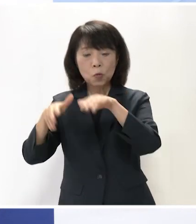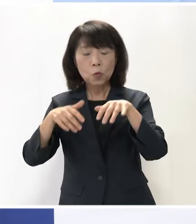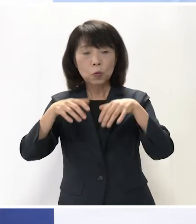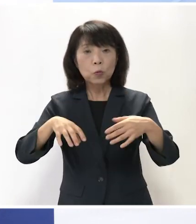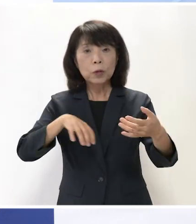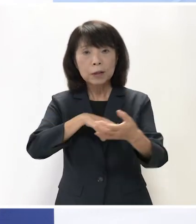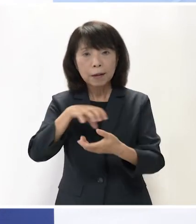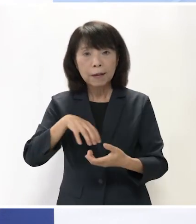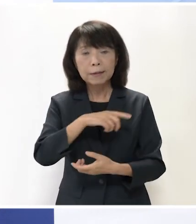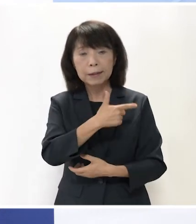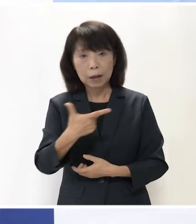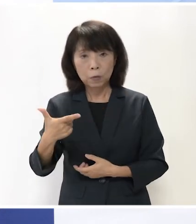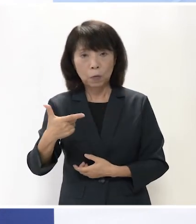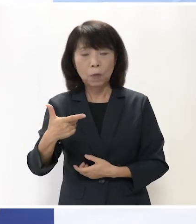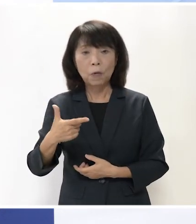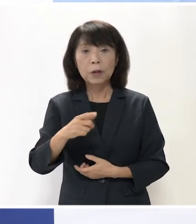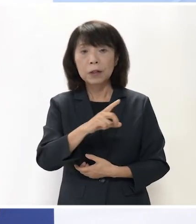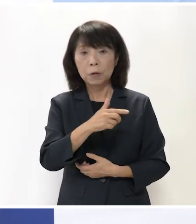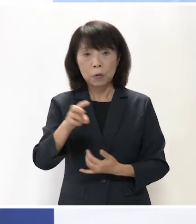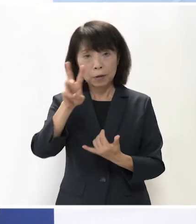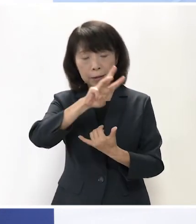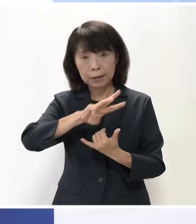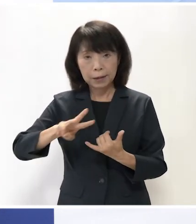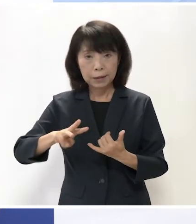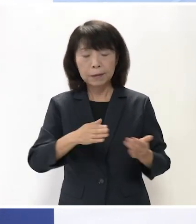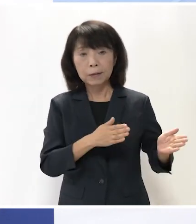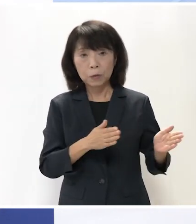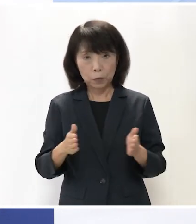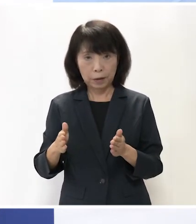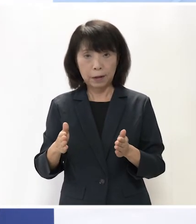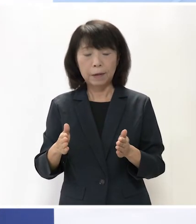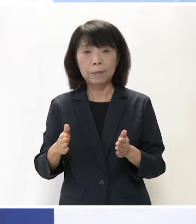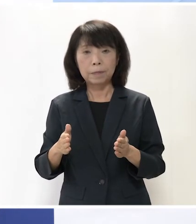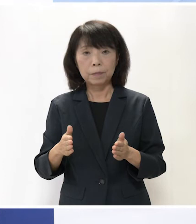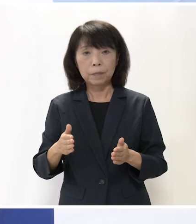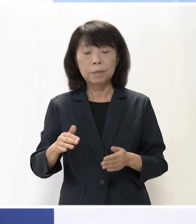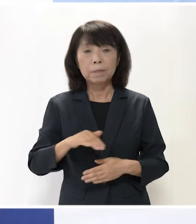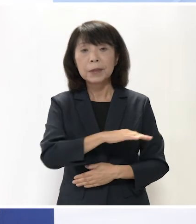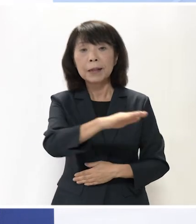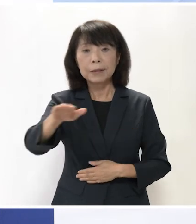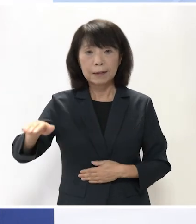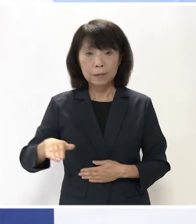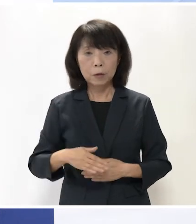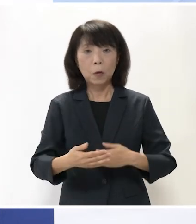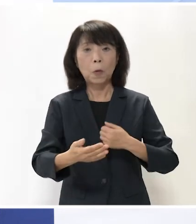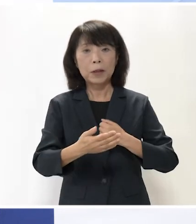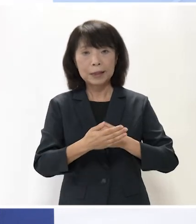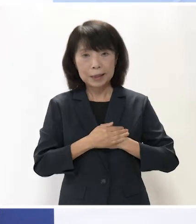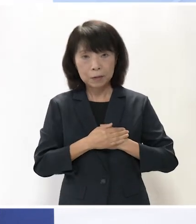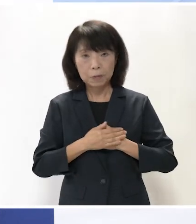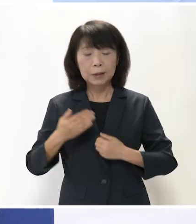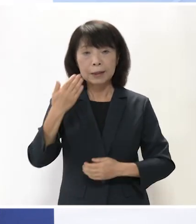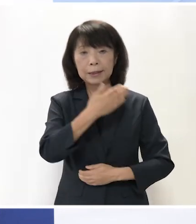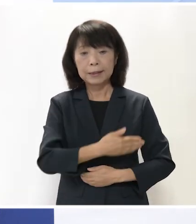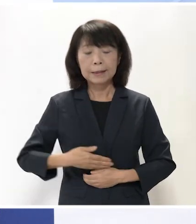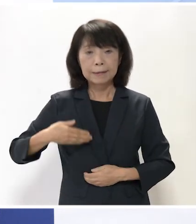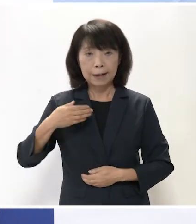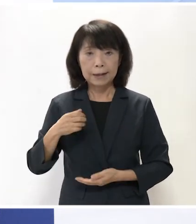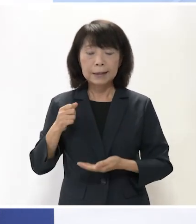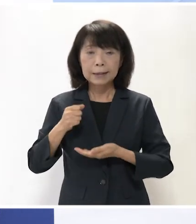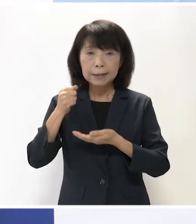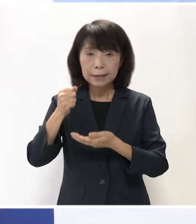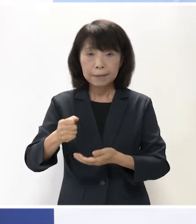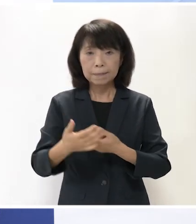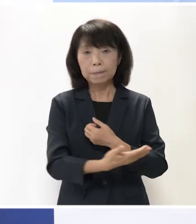はじめとするさまざまな災害に備え、区民の生命、身体、財産を守る